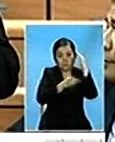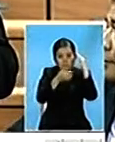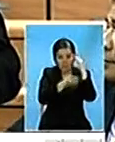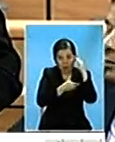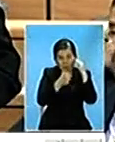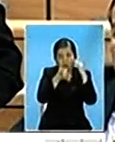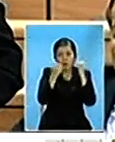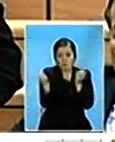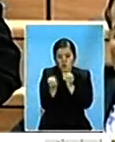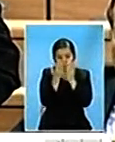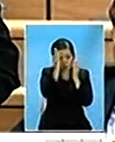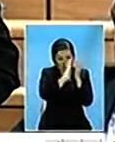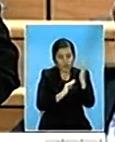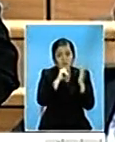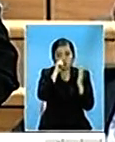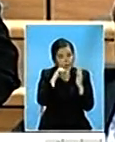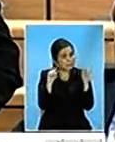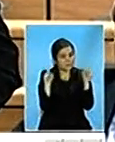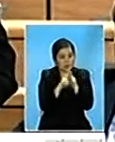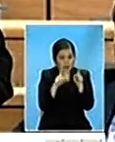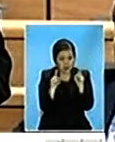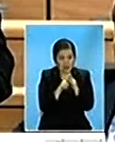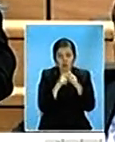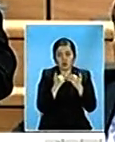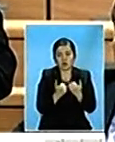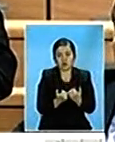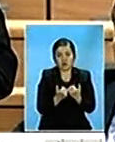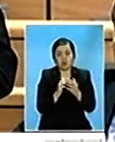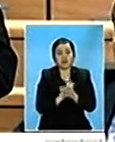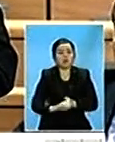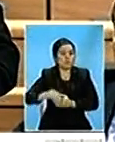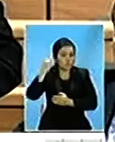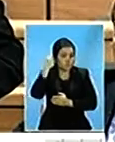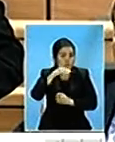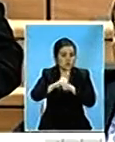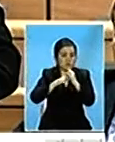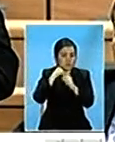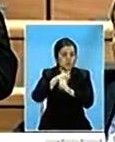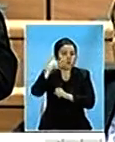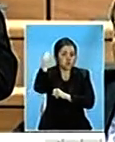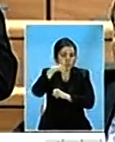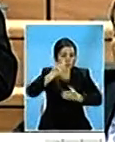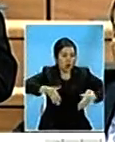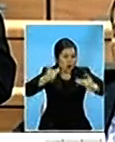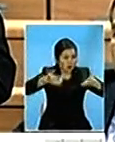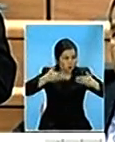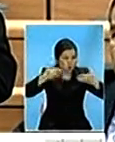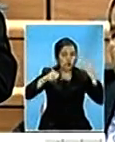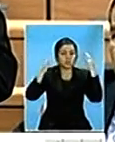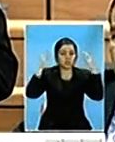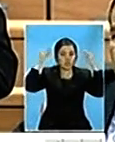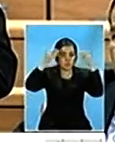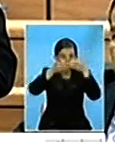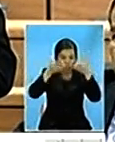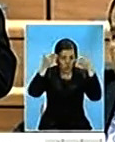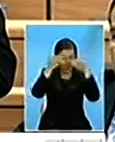จึงมีผลกระทบต่อประเทศไทยโดยตรงเช่นกันและทุกปีในหน้าร้อนในอินโดนีเซีย